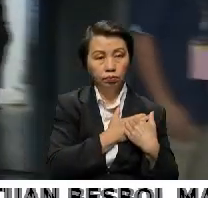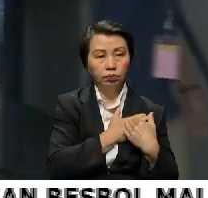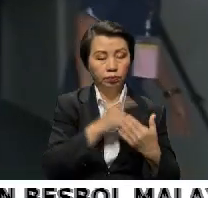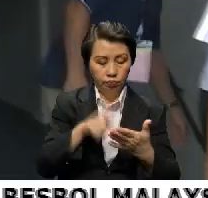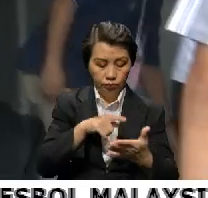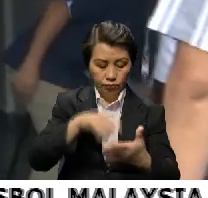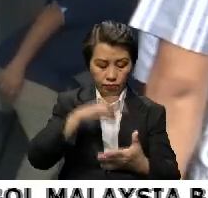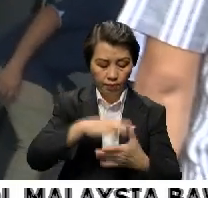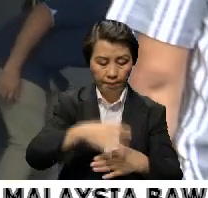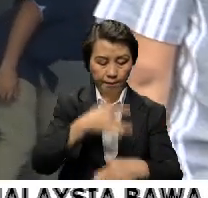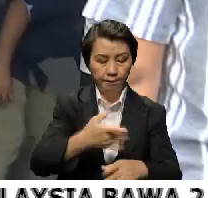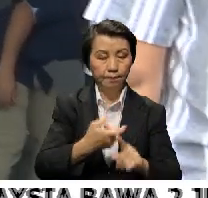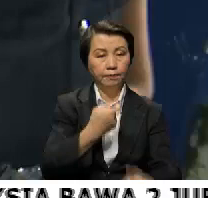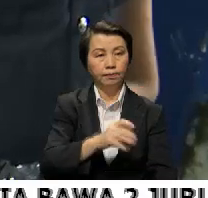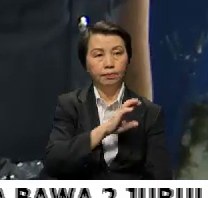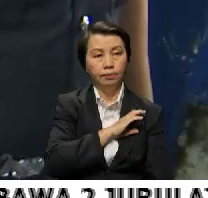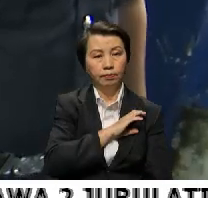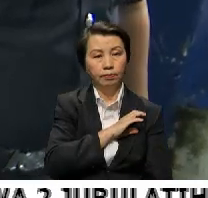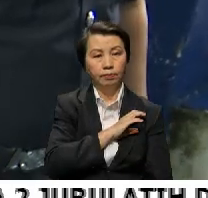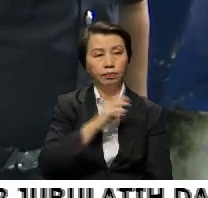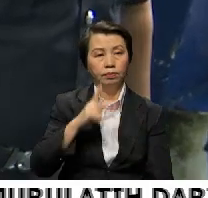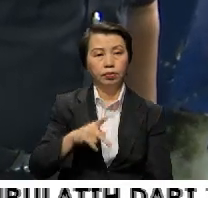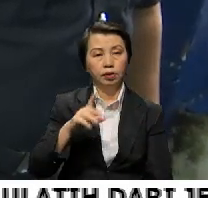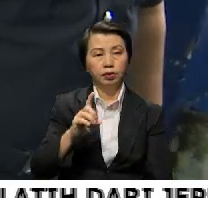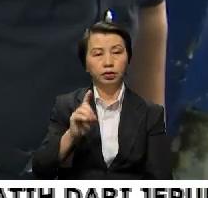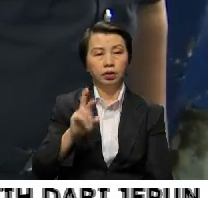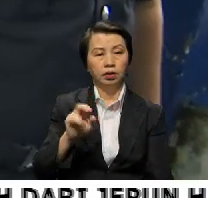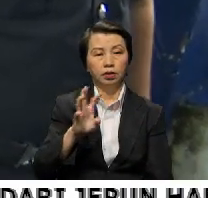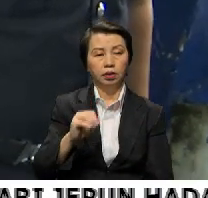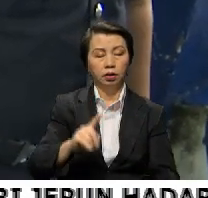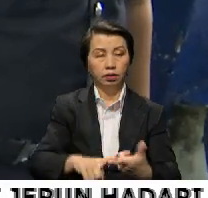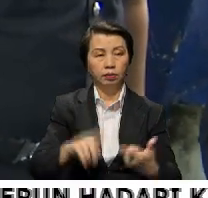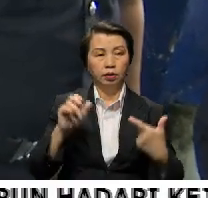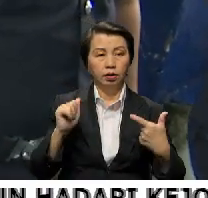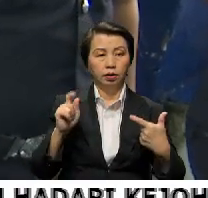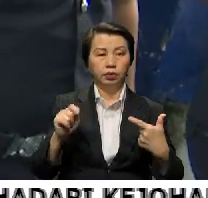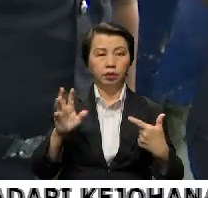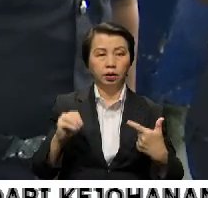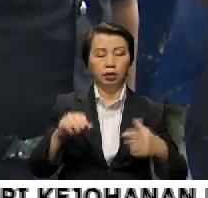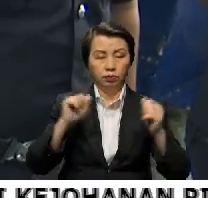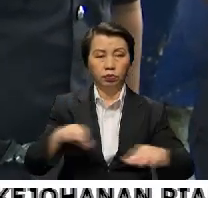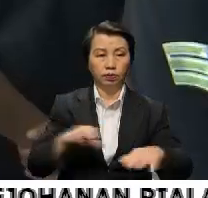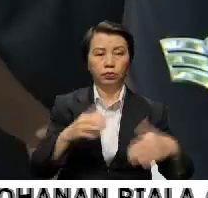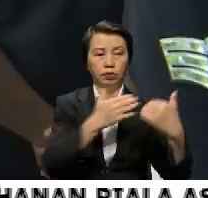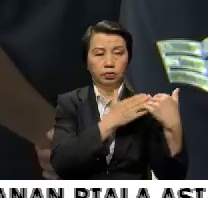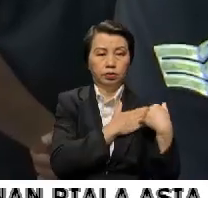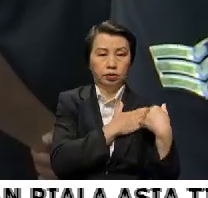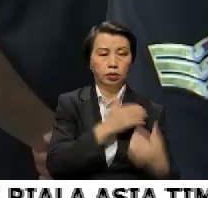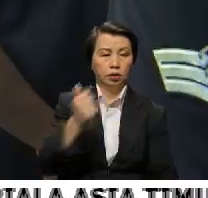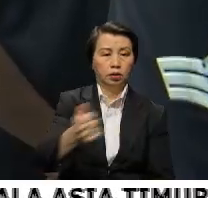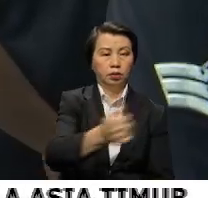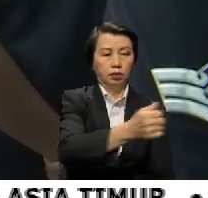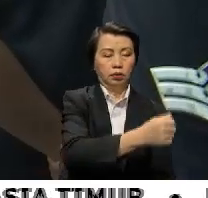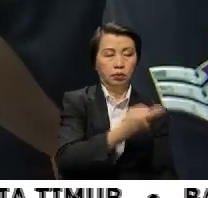pengundi awal yang terdiri daripada anggota Polis Diraja Malaysia PDRM dan juga Angkatan Tentera Malaysia dapat melaksanakan tanggungjawab mereka